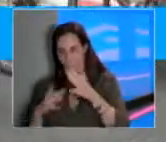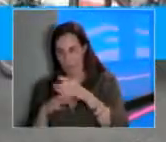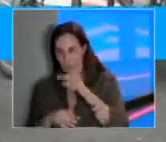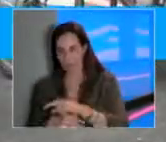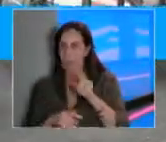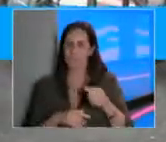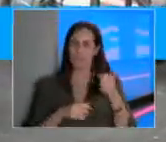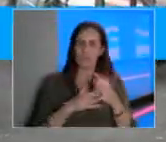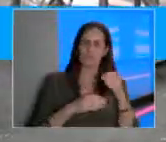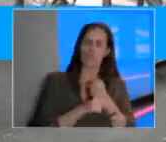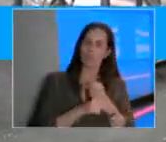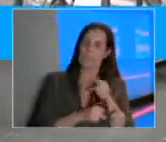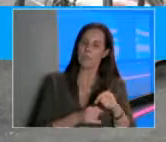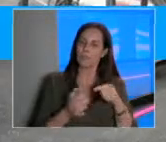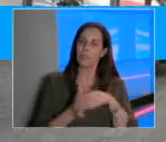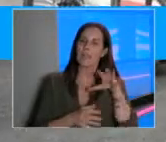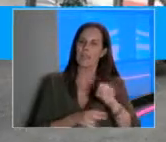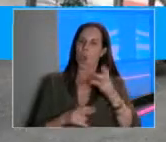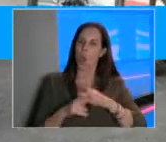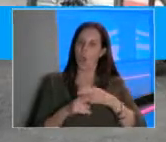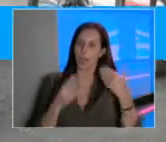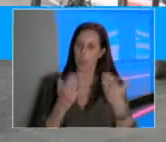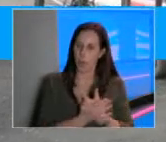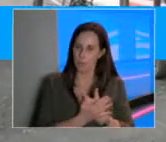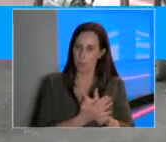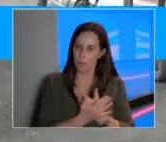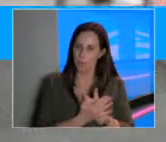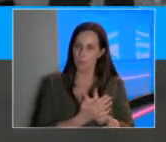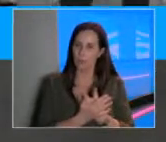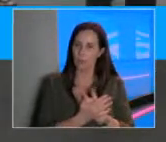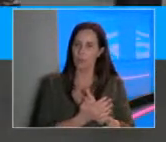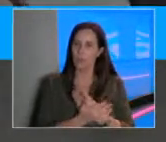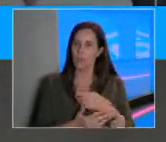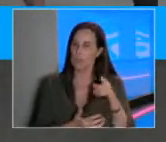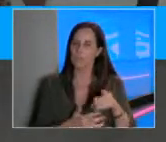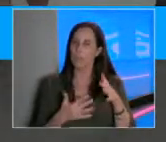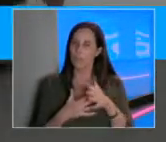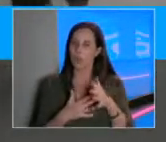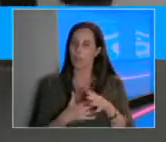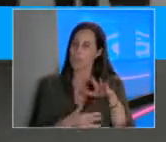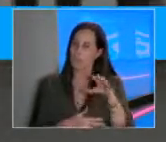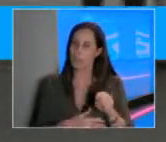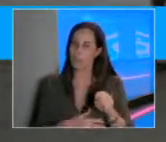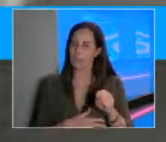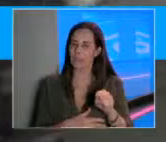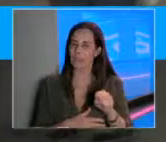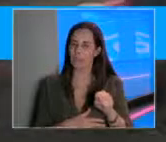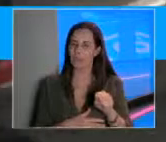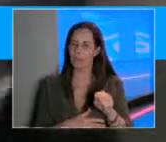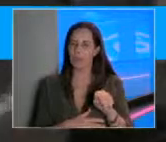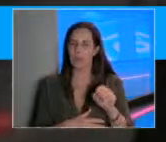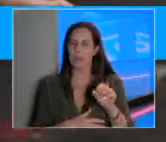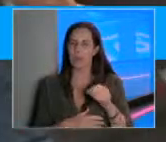הזה, לבין הבדיקות שמשתמשים כדי לזהות חולים חדשים, שהן בדיקות שמזהות נוכחות